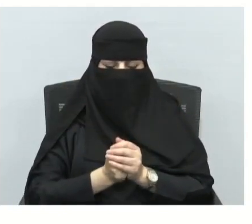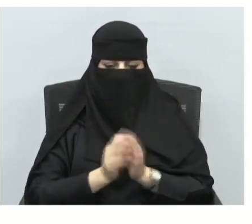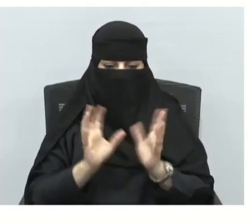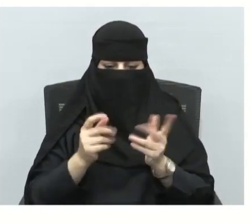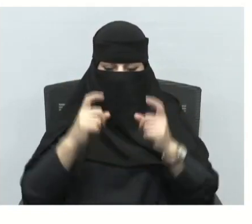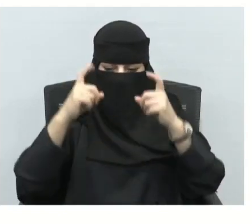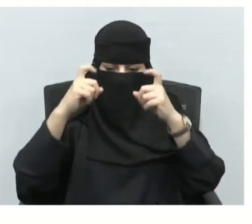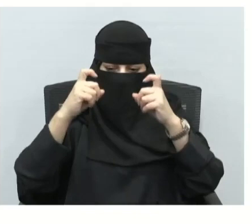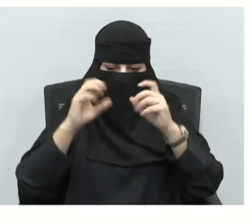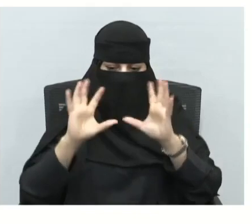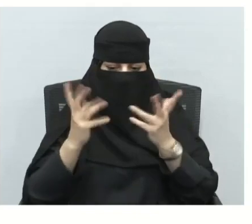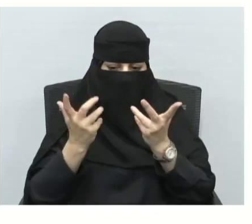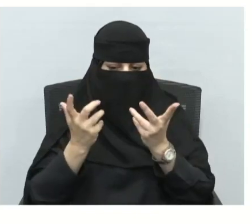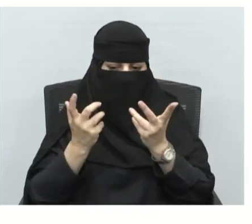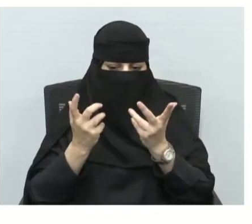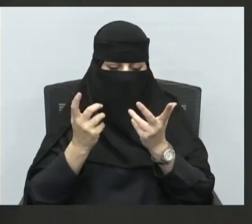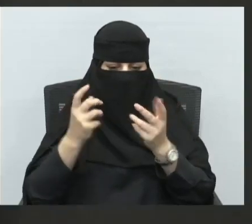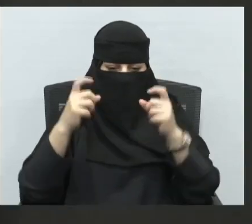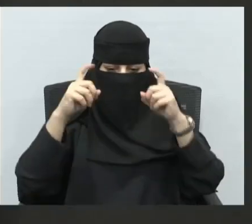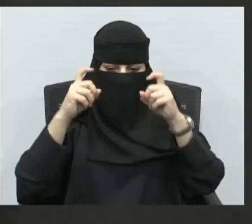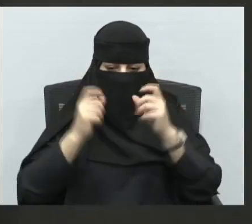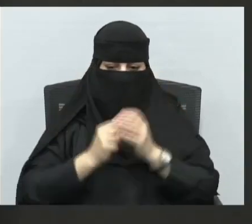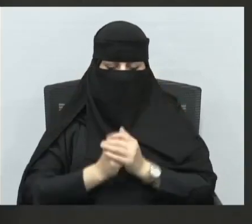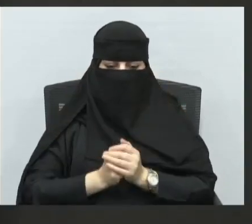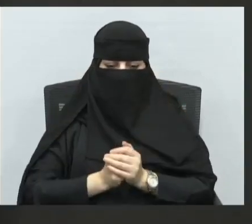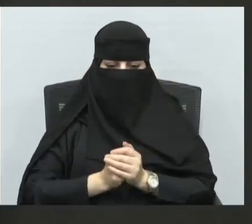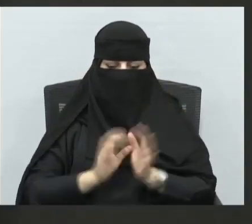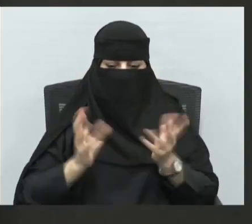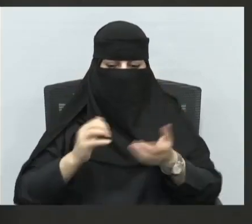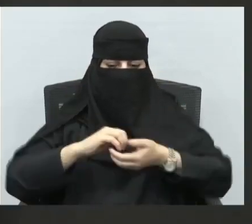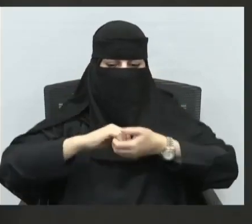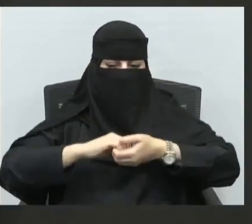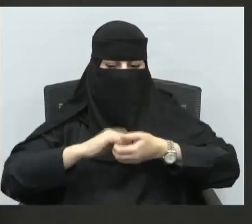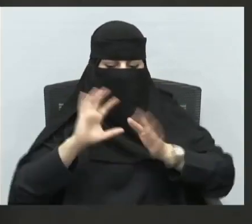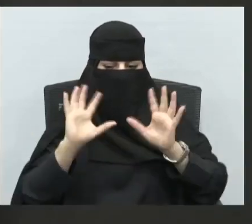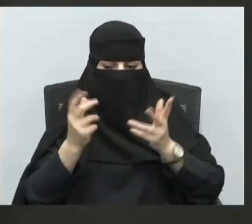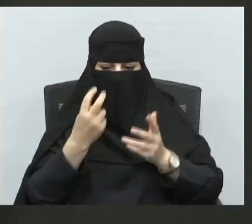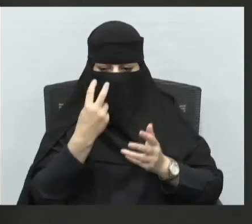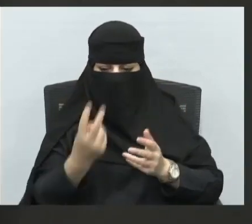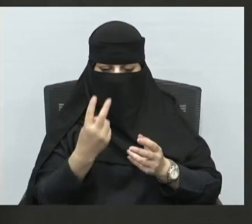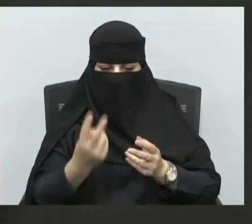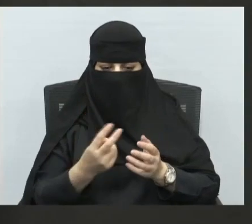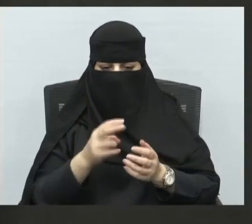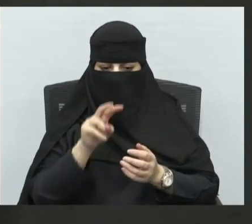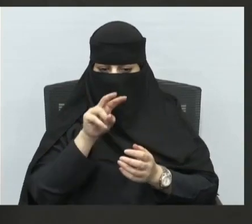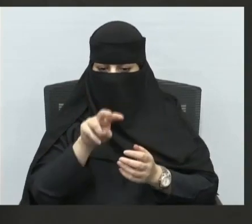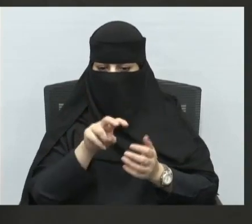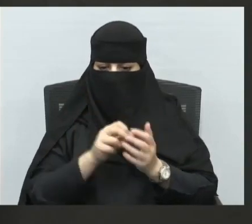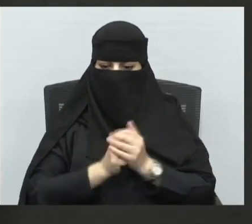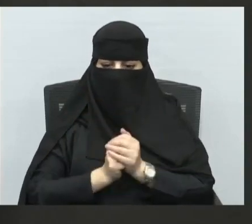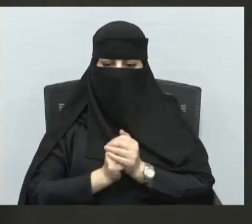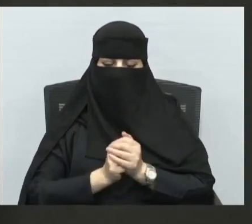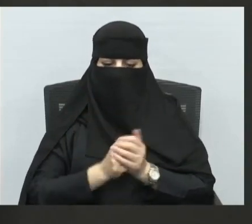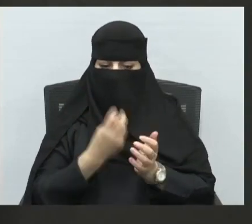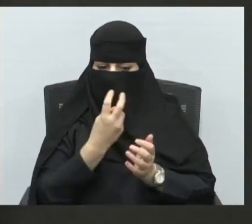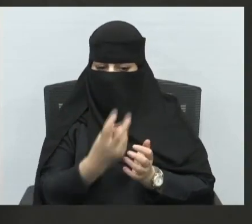صوره ما هي هذه الصوره ها يا اصدقاء ماذا نشاهد في الصوره احسنتم